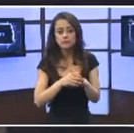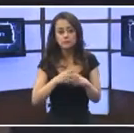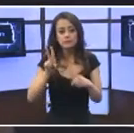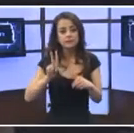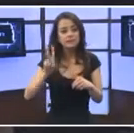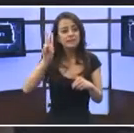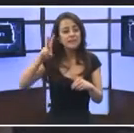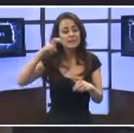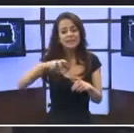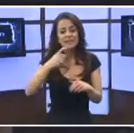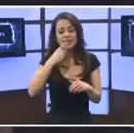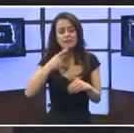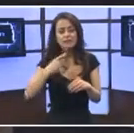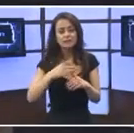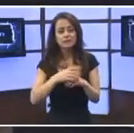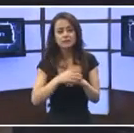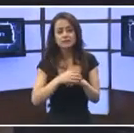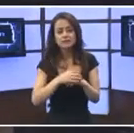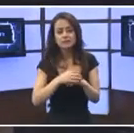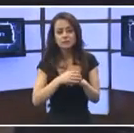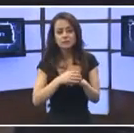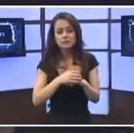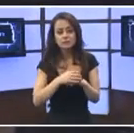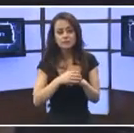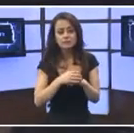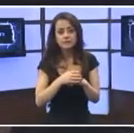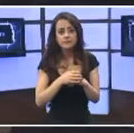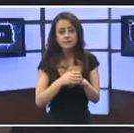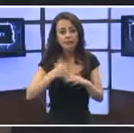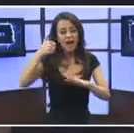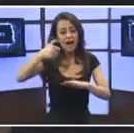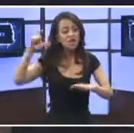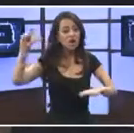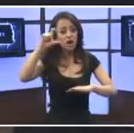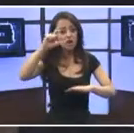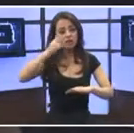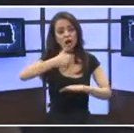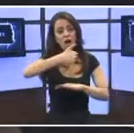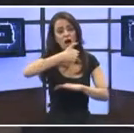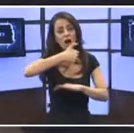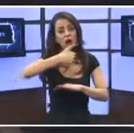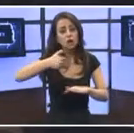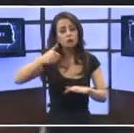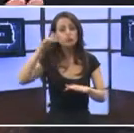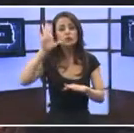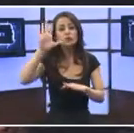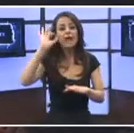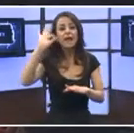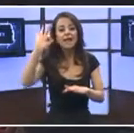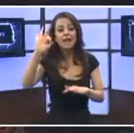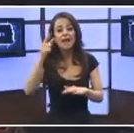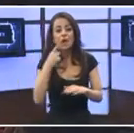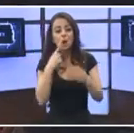yıl kekelediğini söylerken ağladı. 6 ayda 650 kekemeyi sıfır tedavi